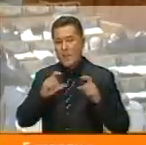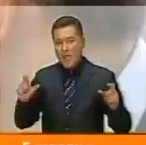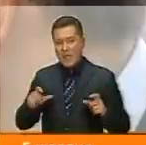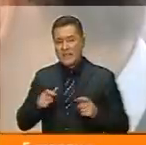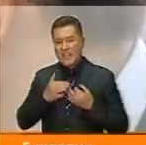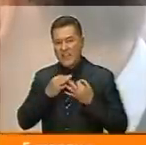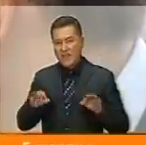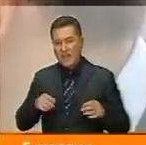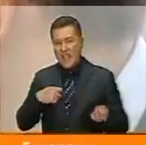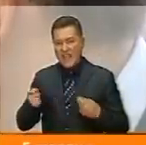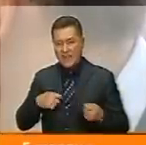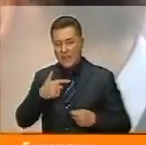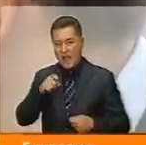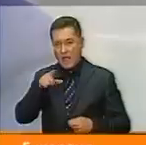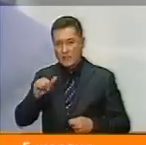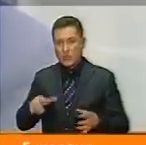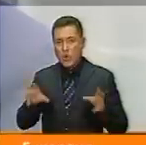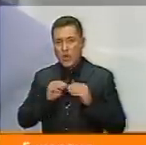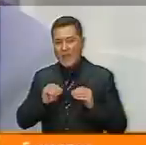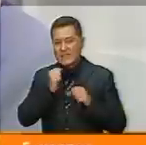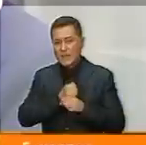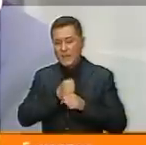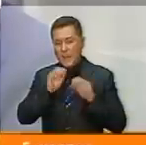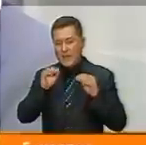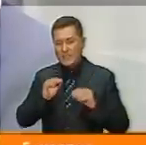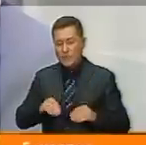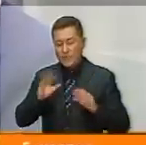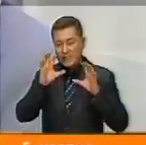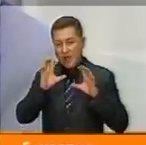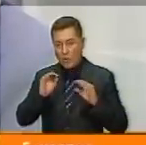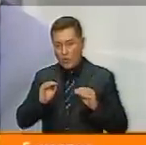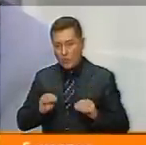ринок газу. Разом було напрацьований законопроект, який передбачає